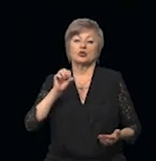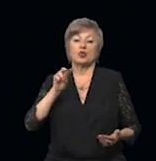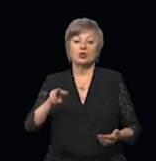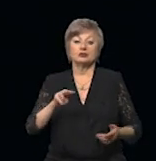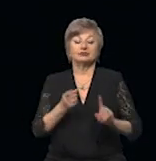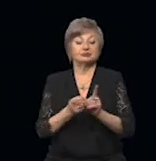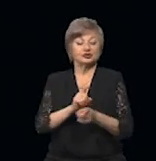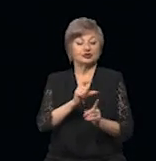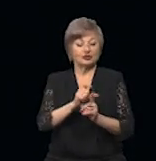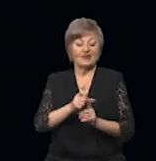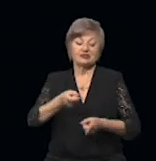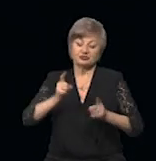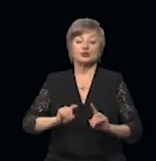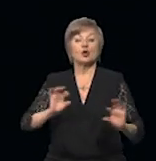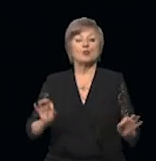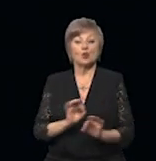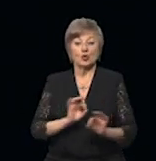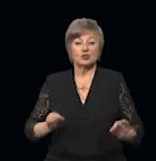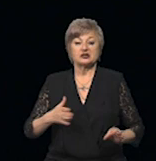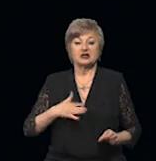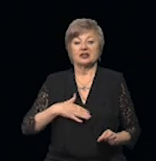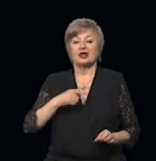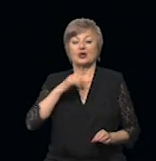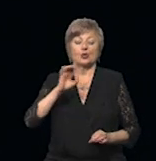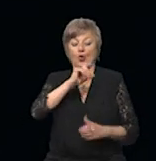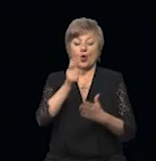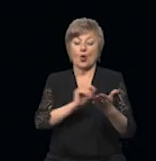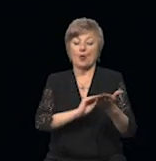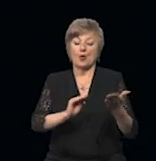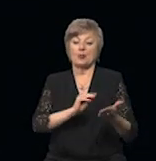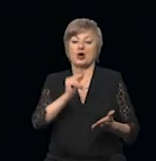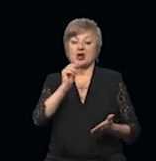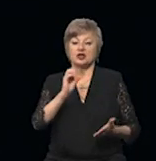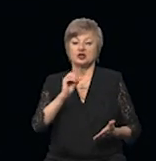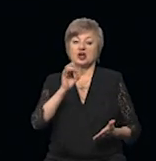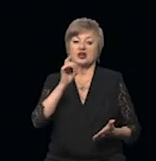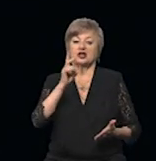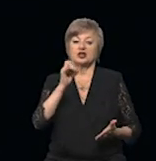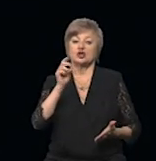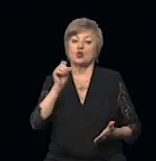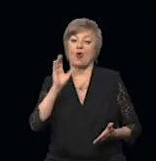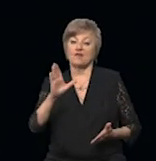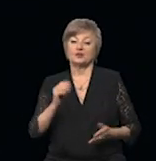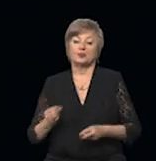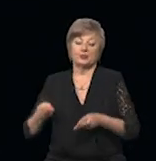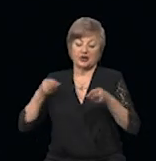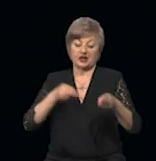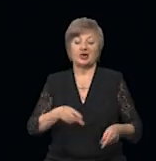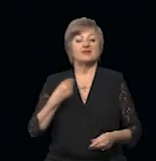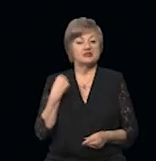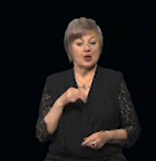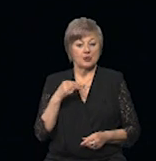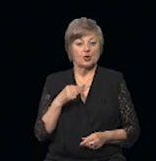на справжню музику. Це я про рівненського поета Андрія Пєрмякова, який нещодавно завітав до Запоріжжя